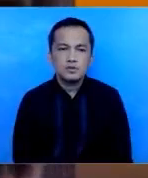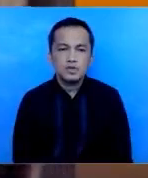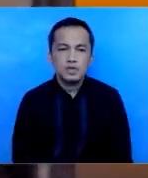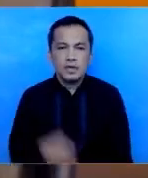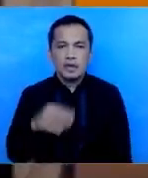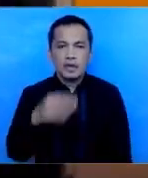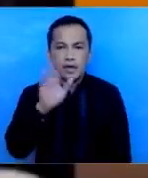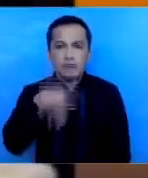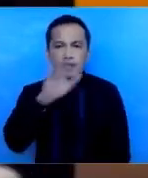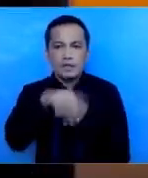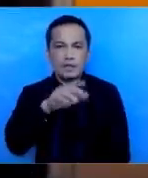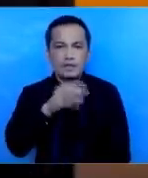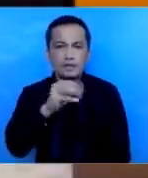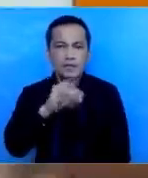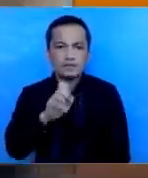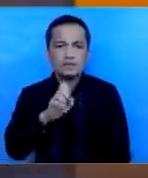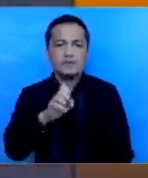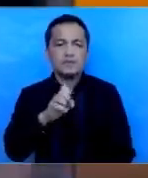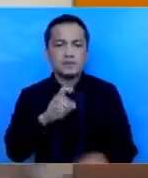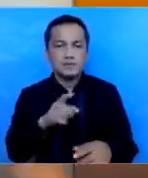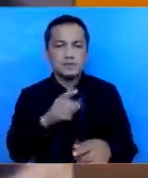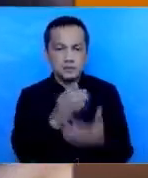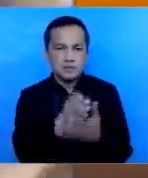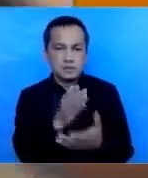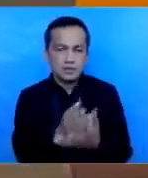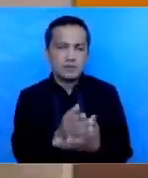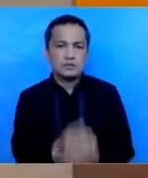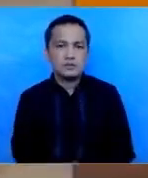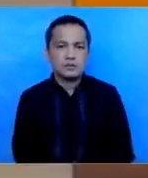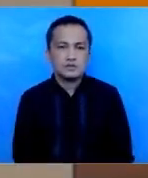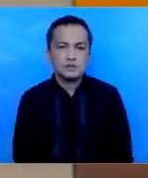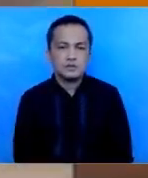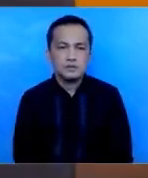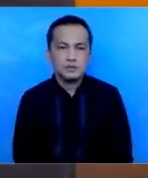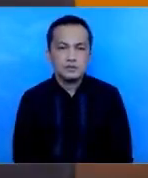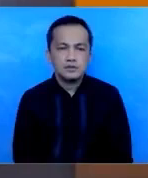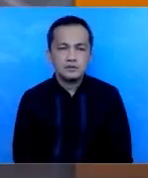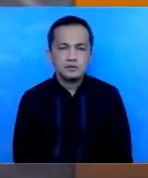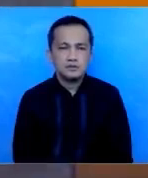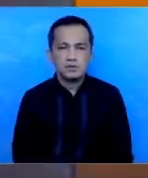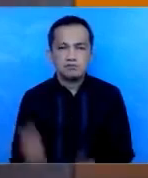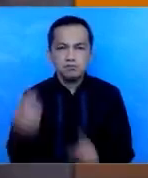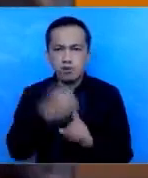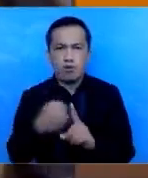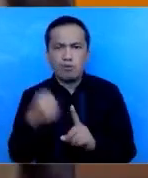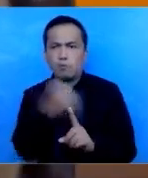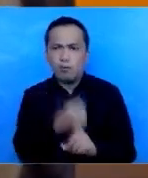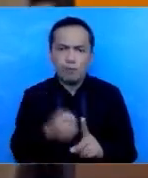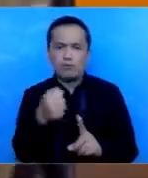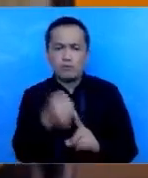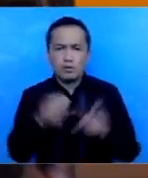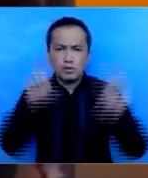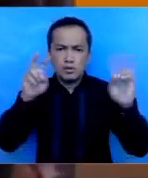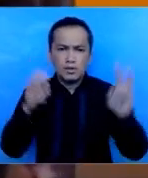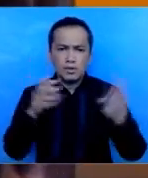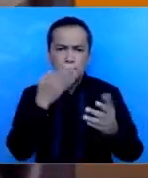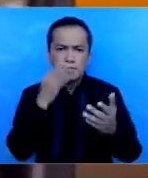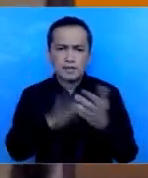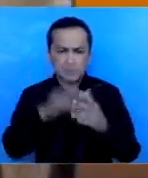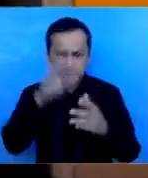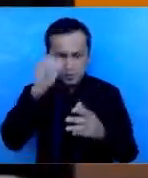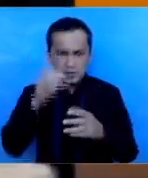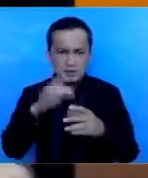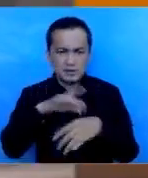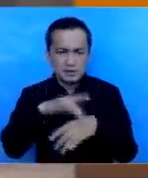Hey! Hey Mike, come on. Let's go stop that. Sunod-sunod na suntok ang pinakawala ng tinaguriang the baddest man on the